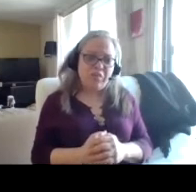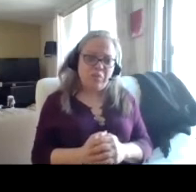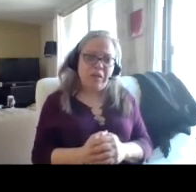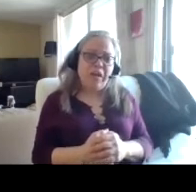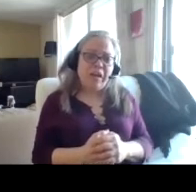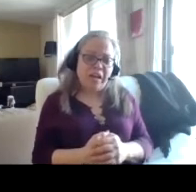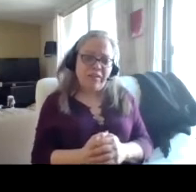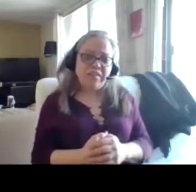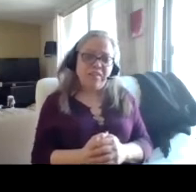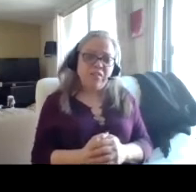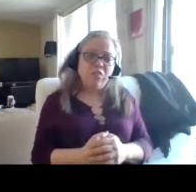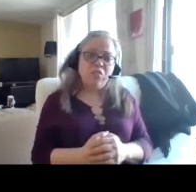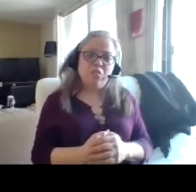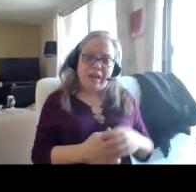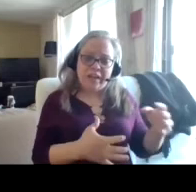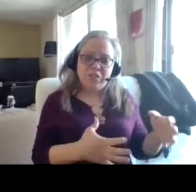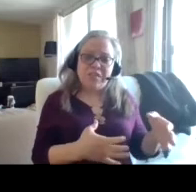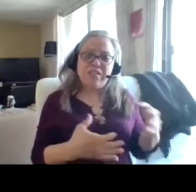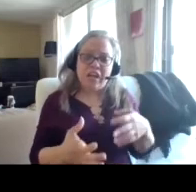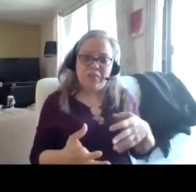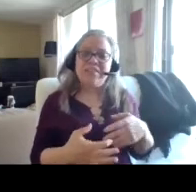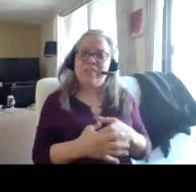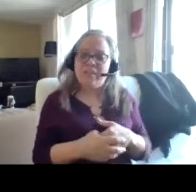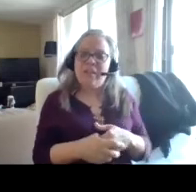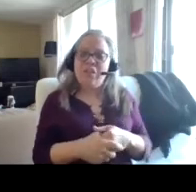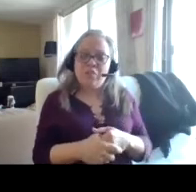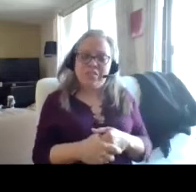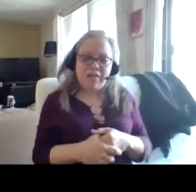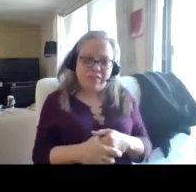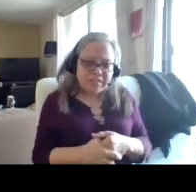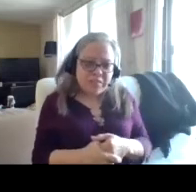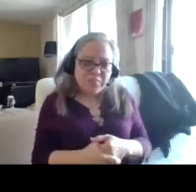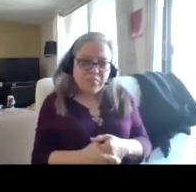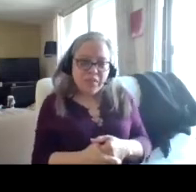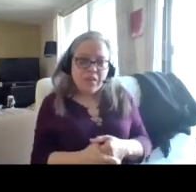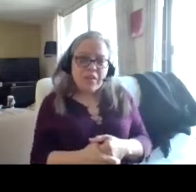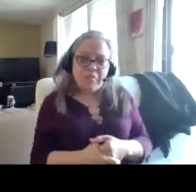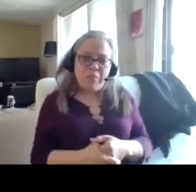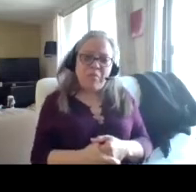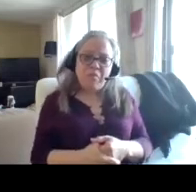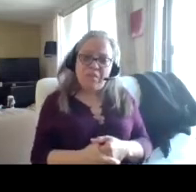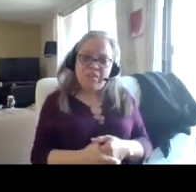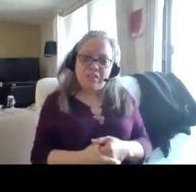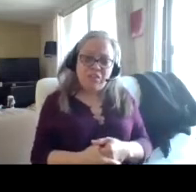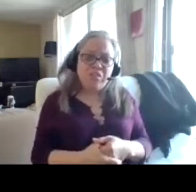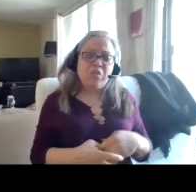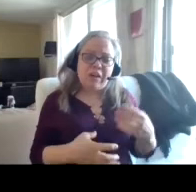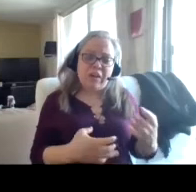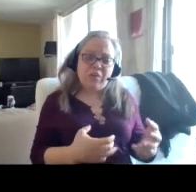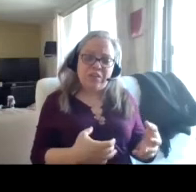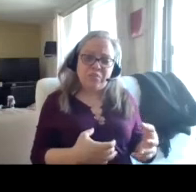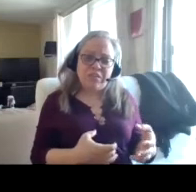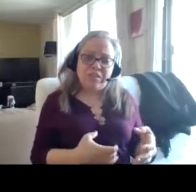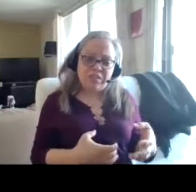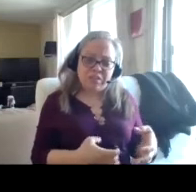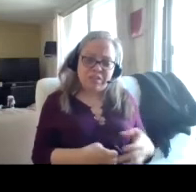classé ces maladies chroniques en trois catégories, notamment au risque, risque élevé et